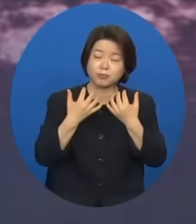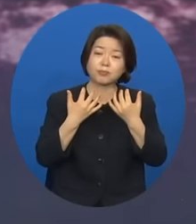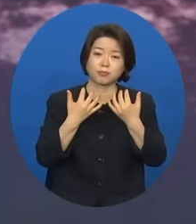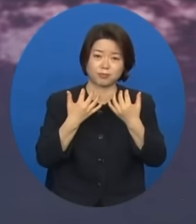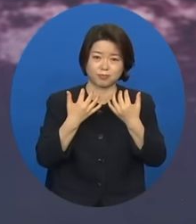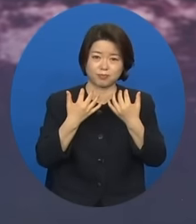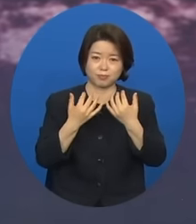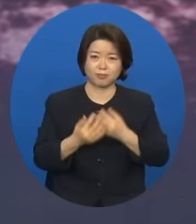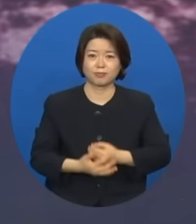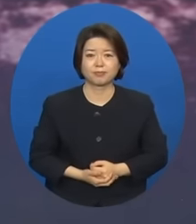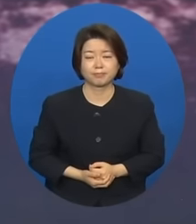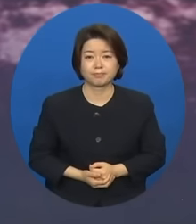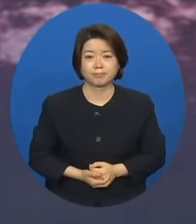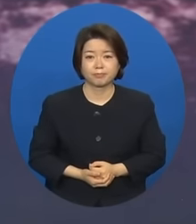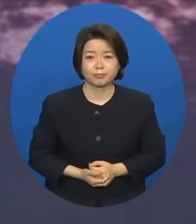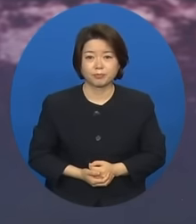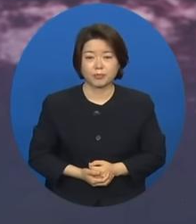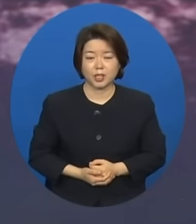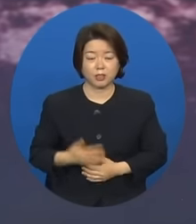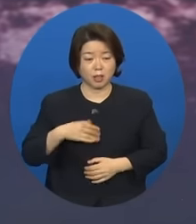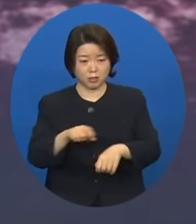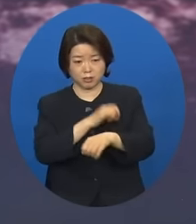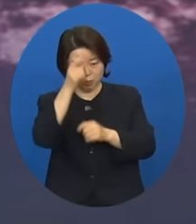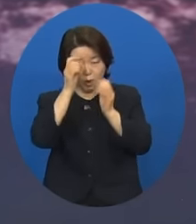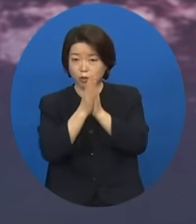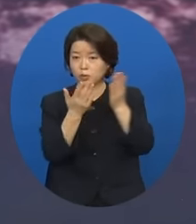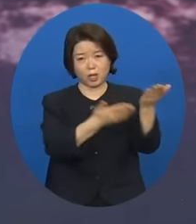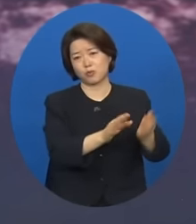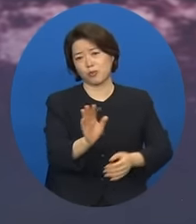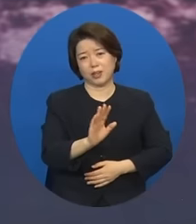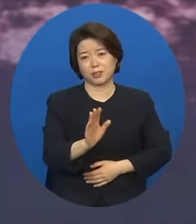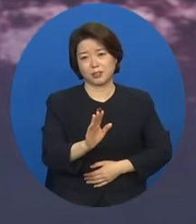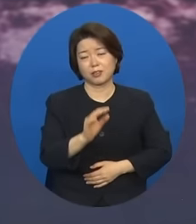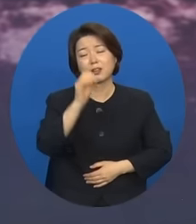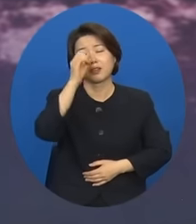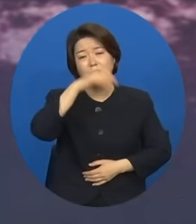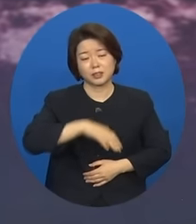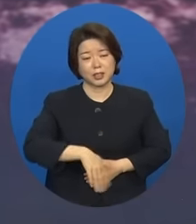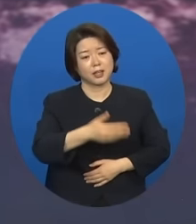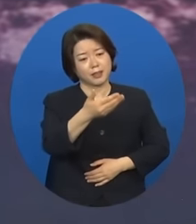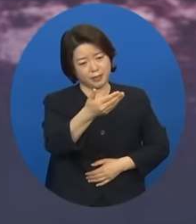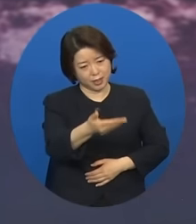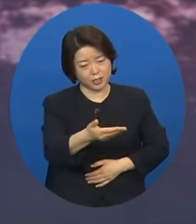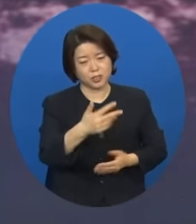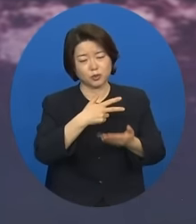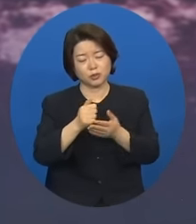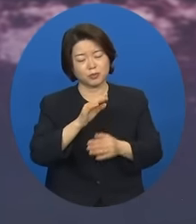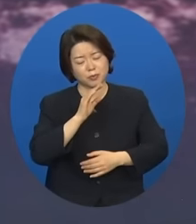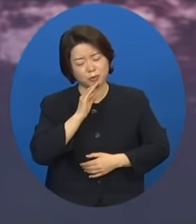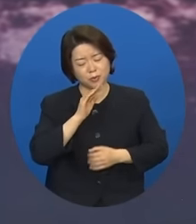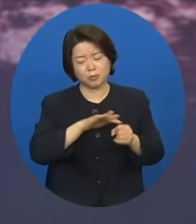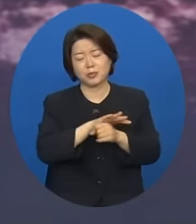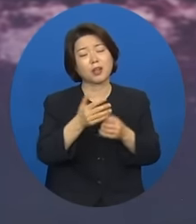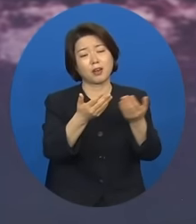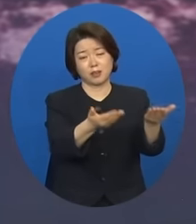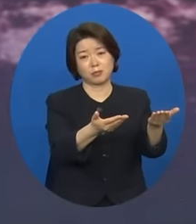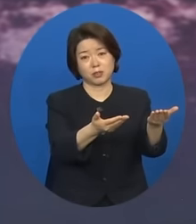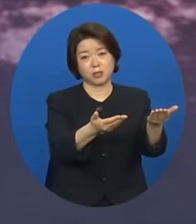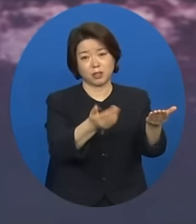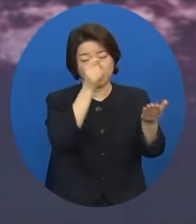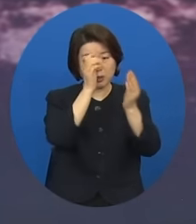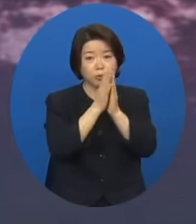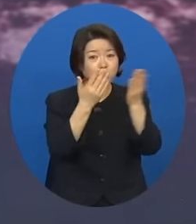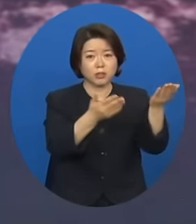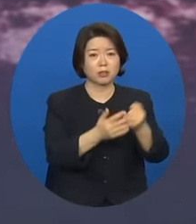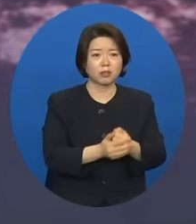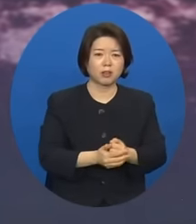우지지 저는 뭐 특별한 기도 한 것도 아닙니다 그냥 당신의 주님 너무 사랑하십니다 했는데